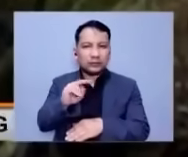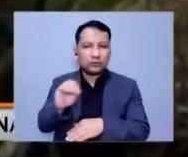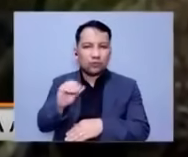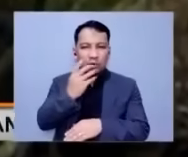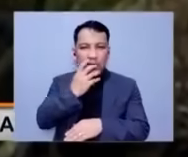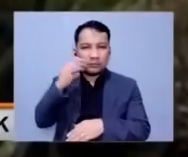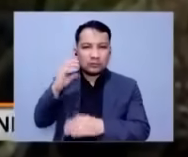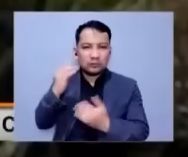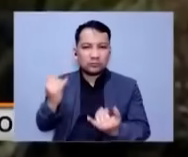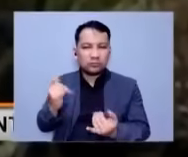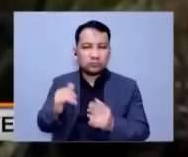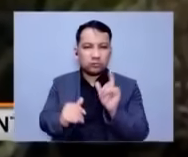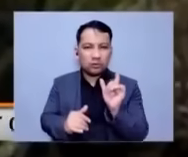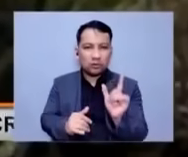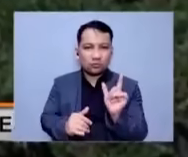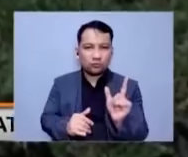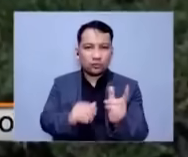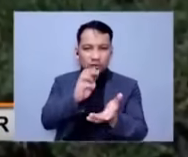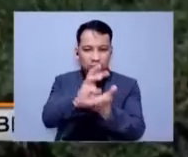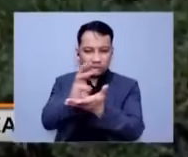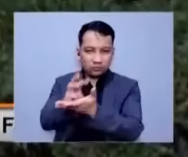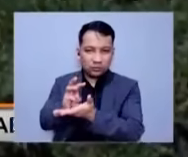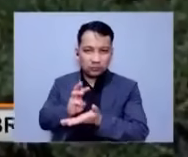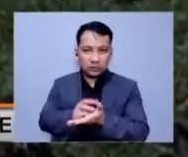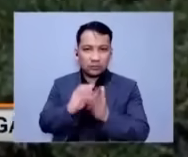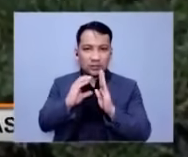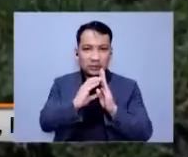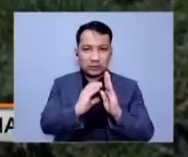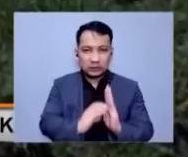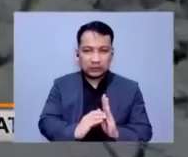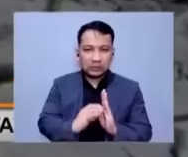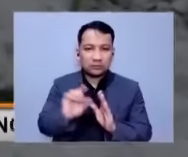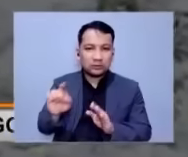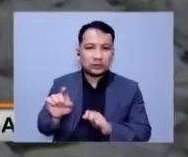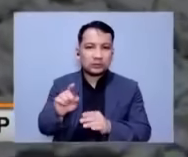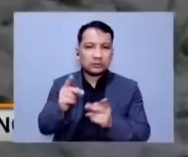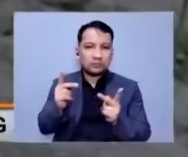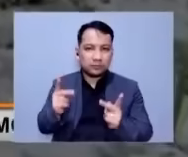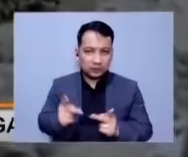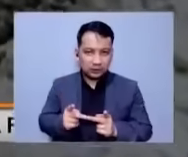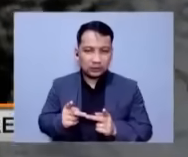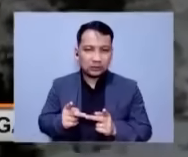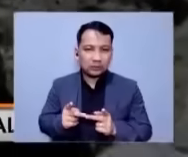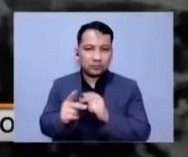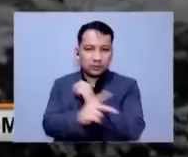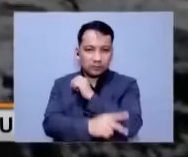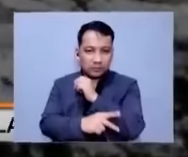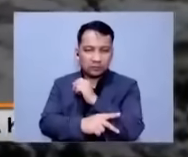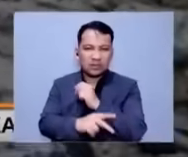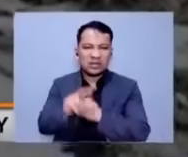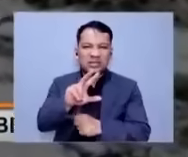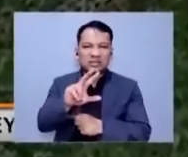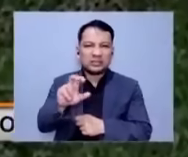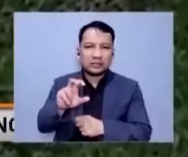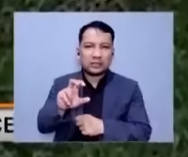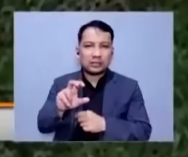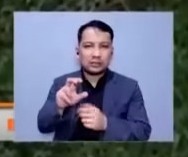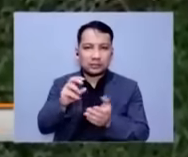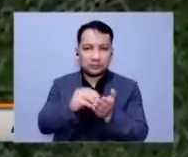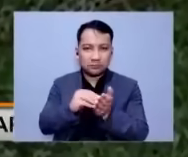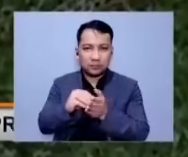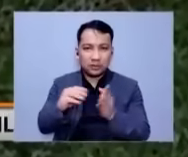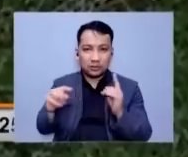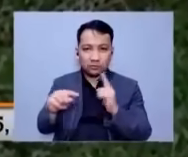raw ng matinding tagtuyot ang 20 sa 24 na bayan sa probinsya. Aabot naman sa mahigit 300 milyong piso